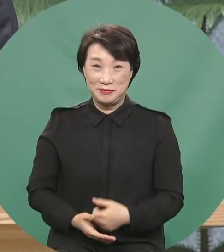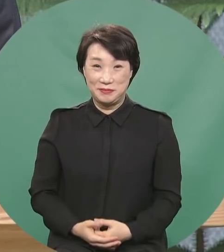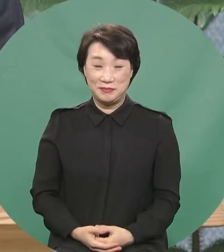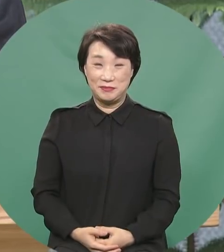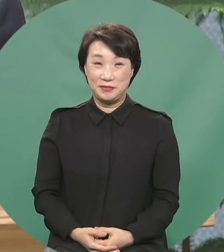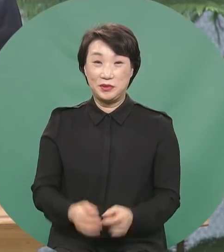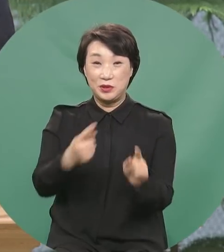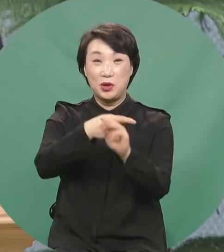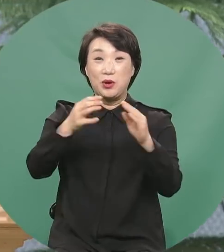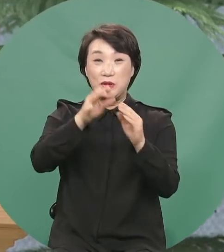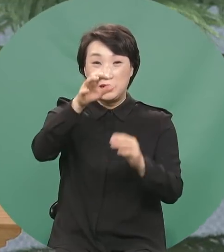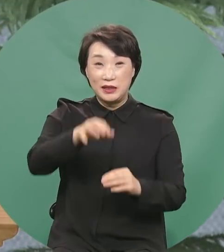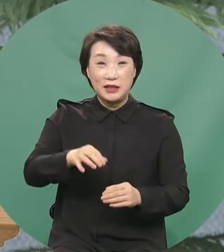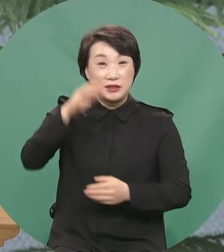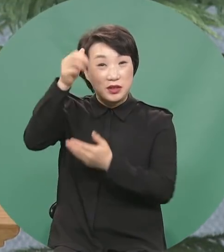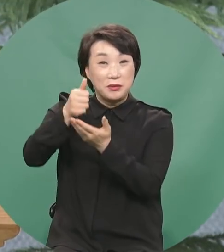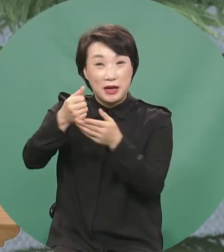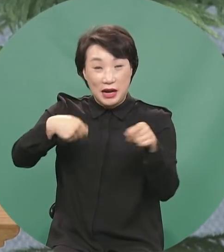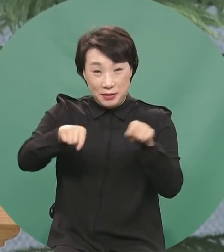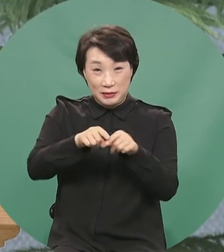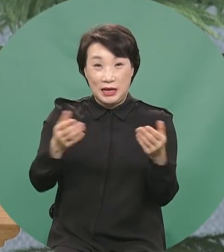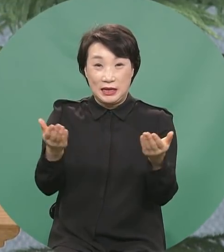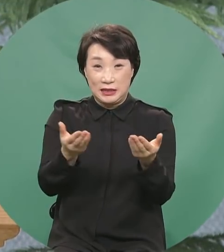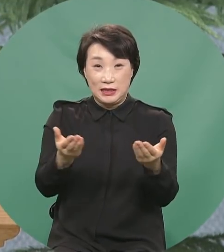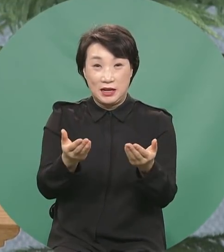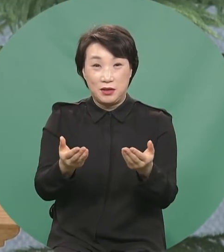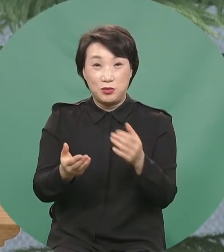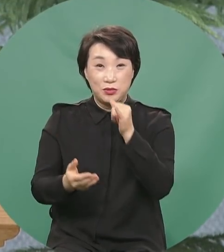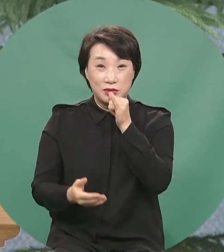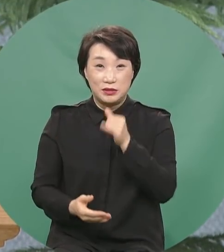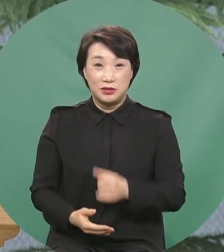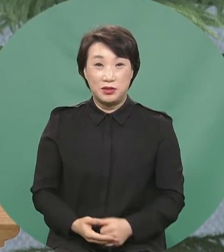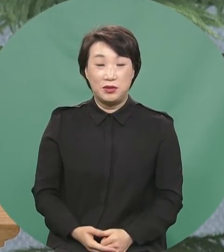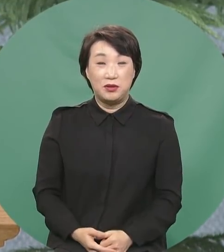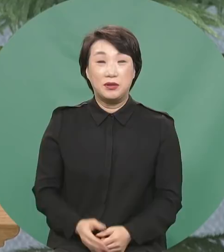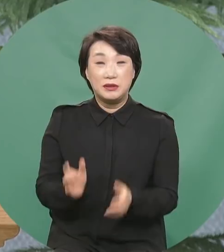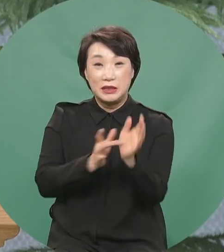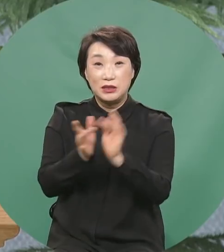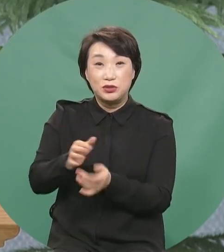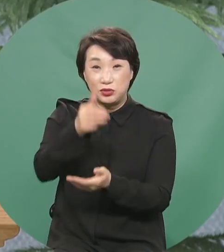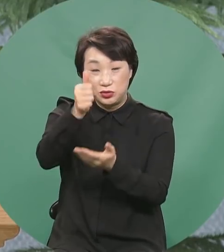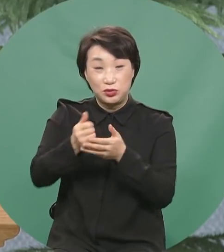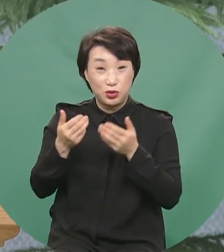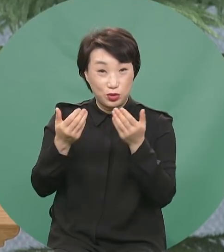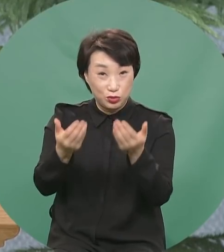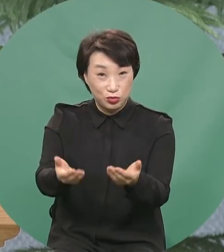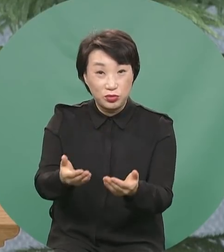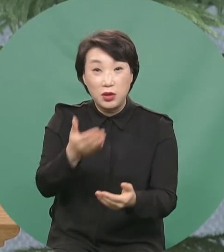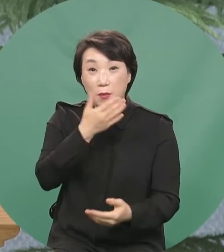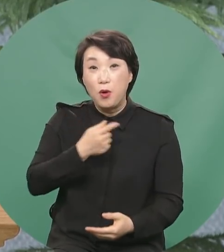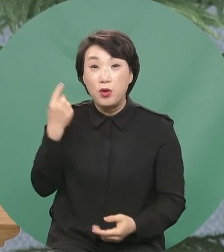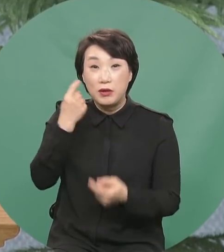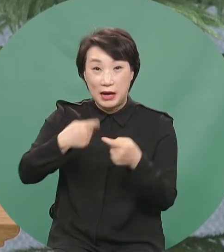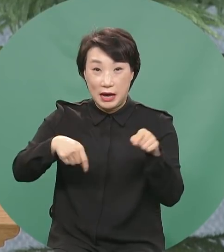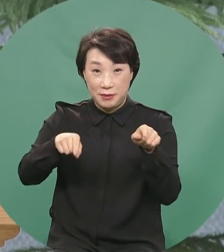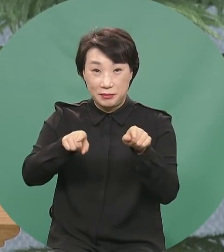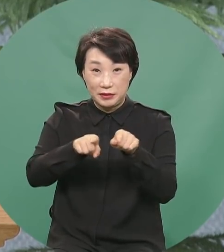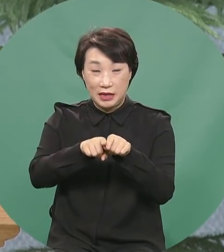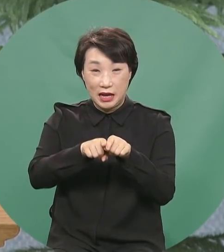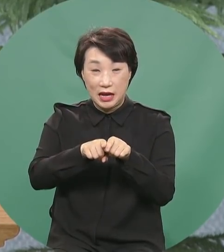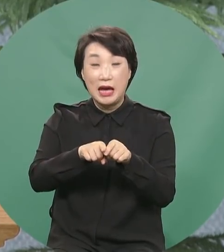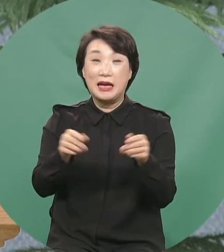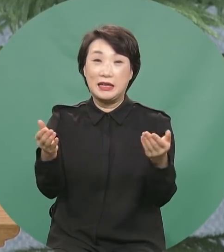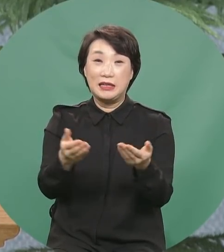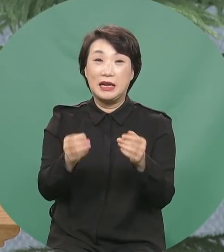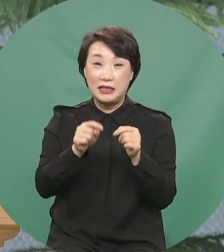그러므로 교회는 성령과 함께 사역하고 예수 그리스도로 주신 복음과 함께